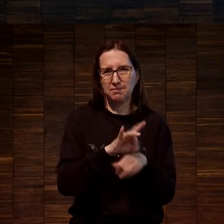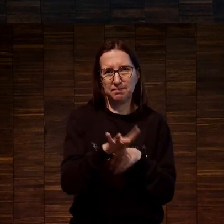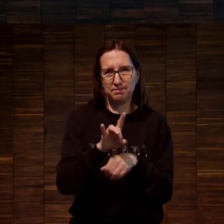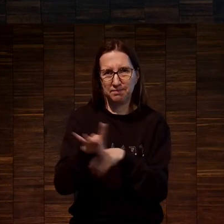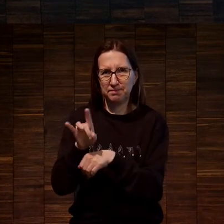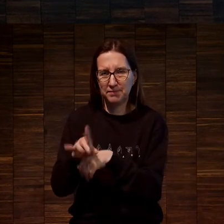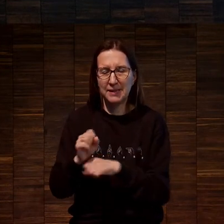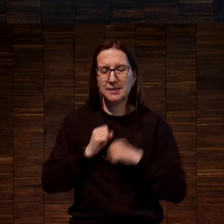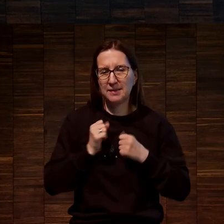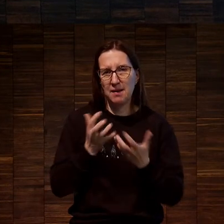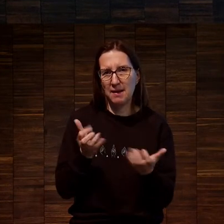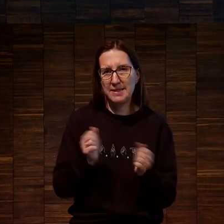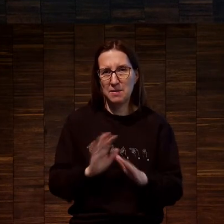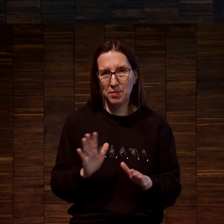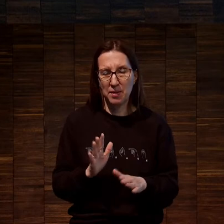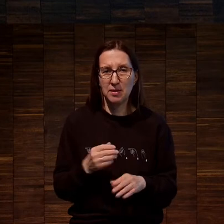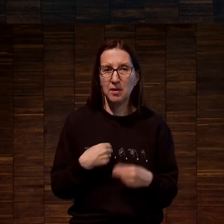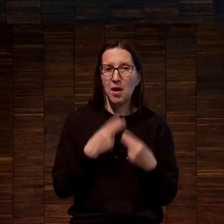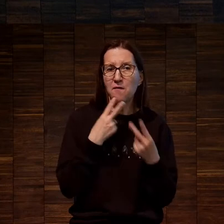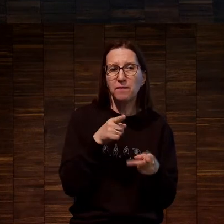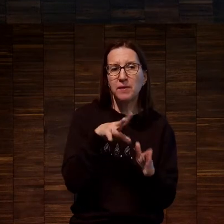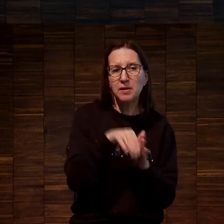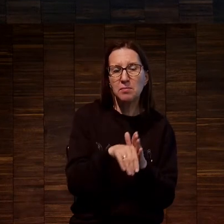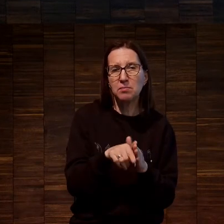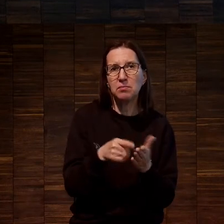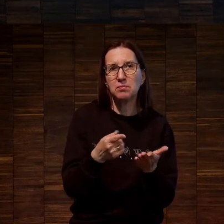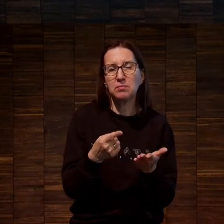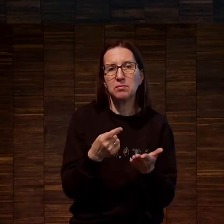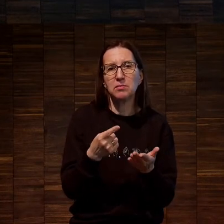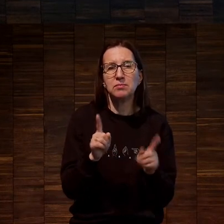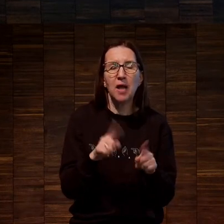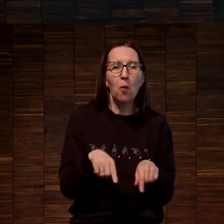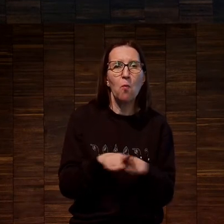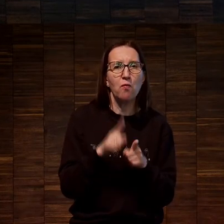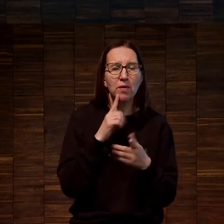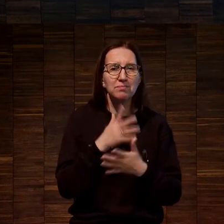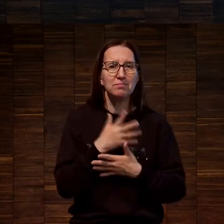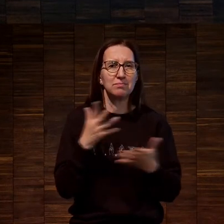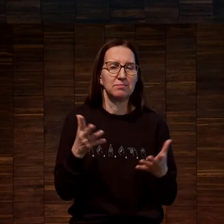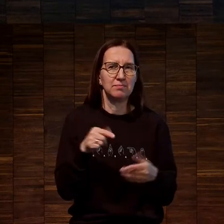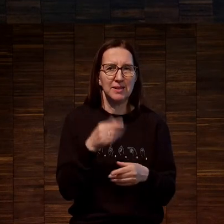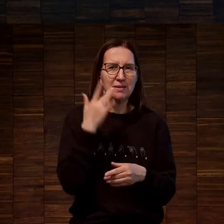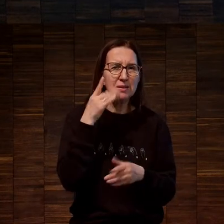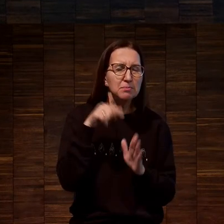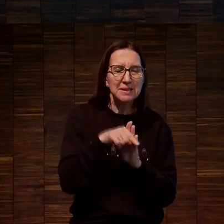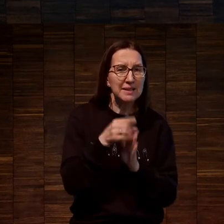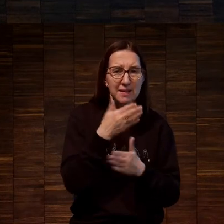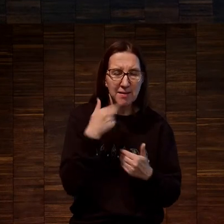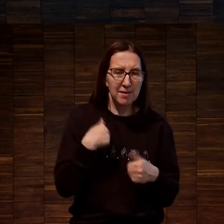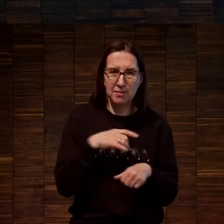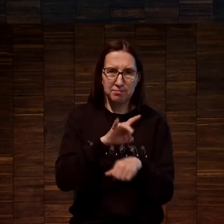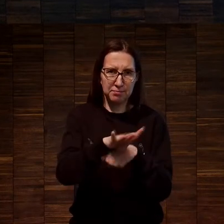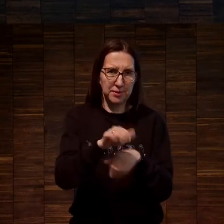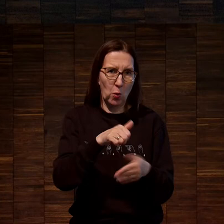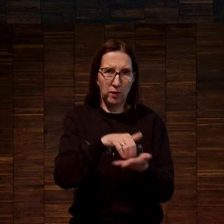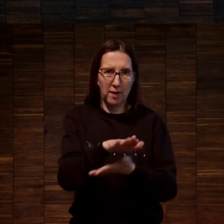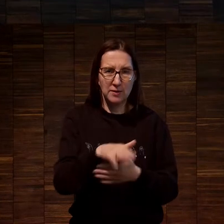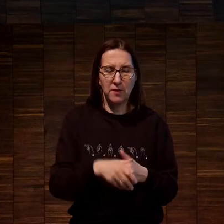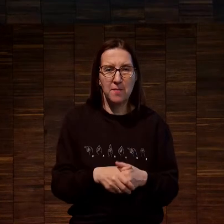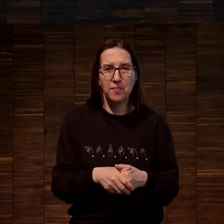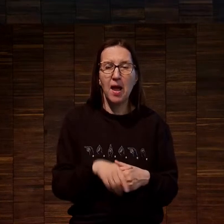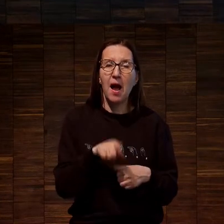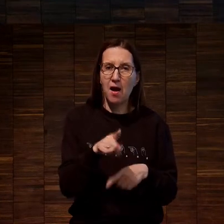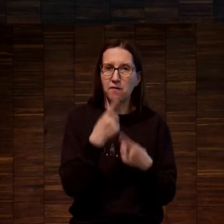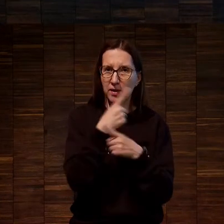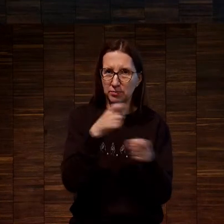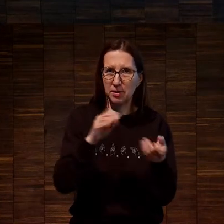мы старались не брать, если не видели в них чего-то более широкого, чем... А вы